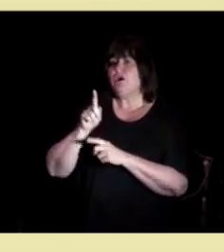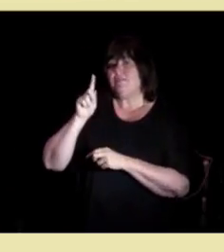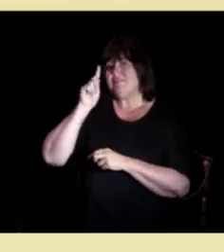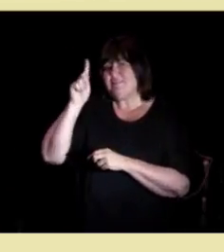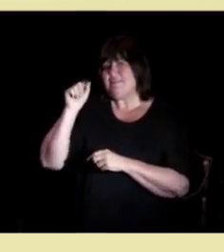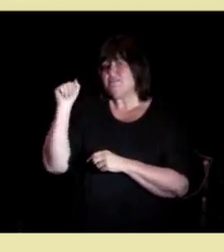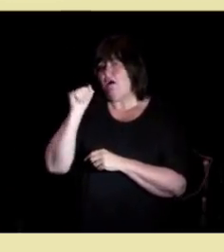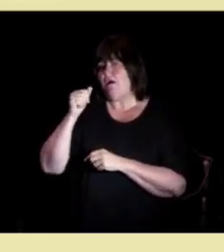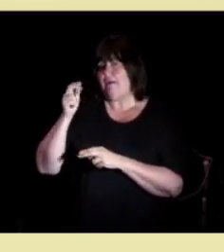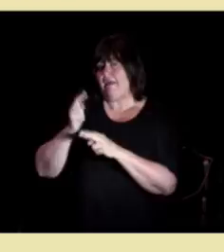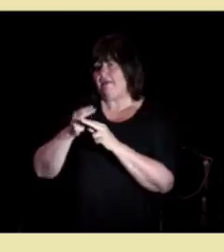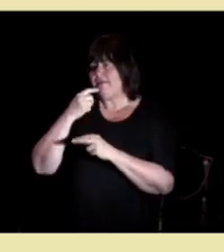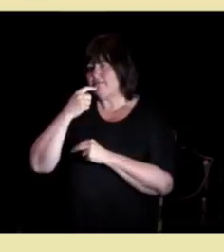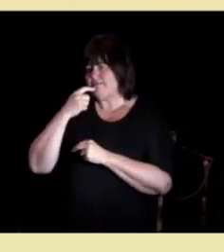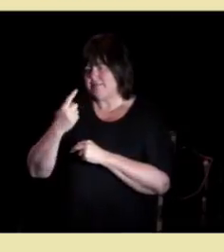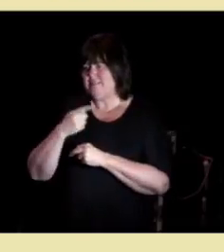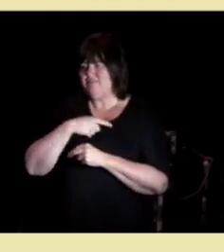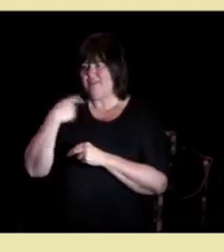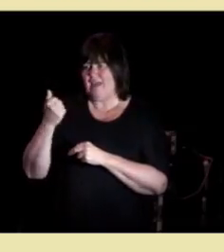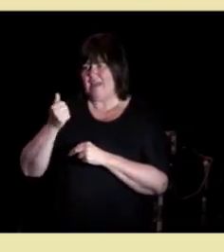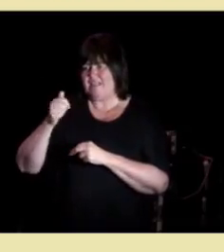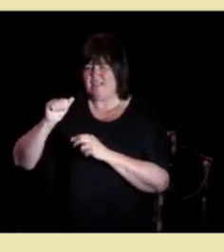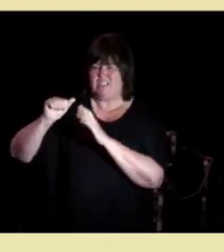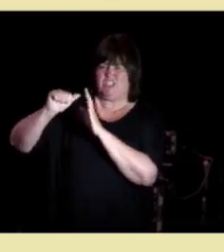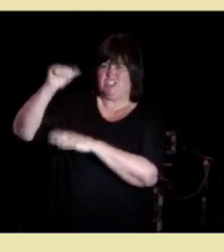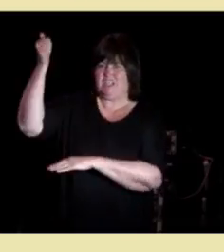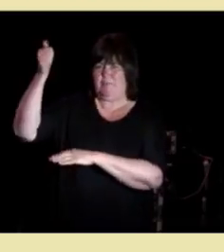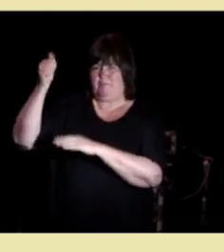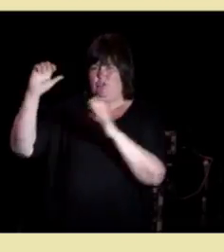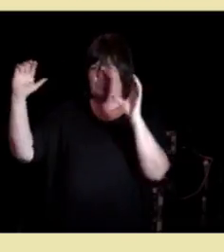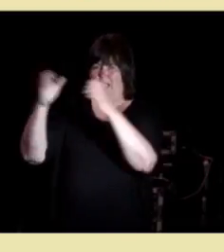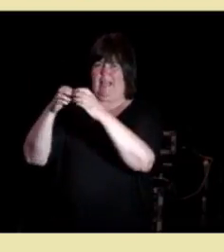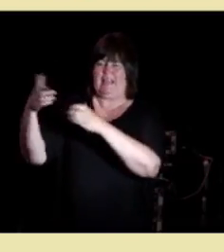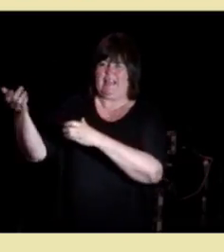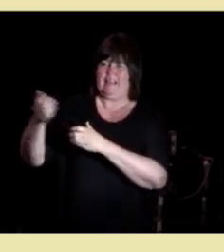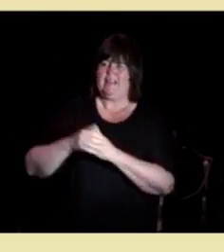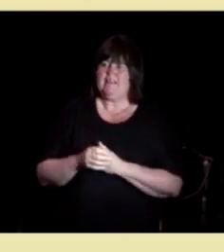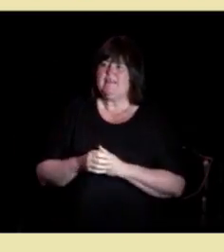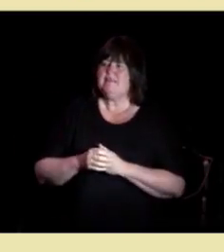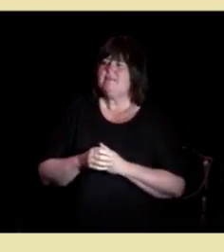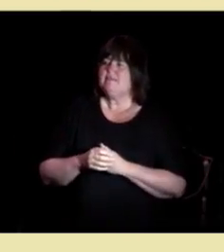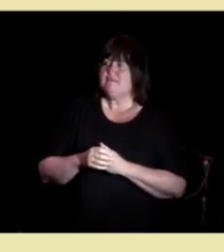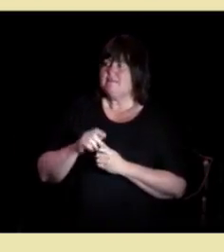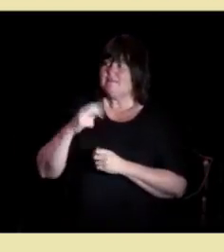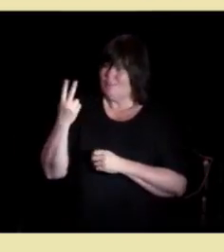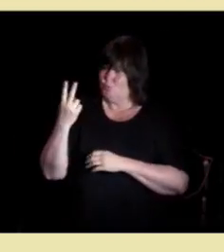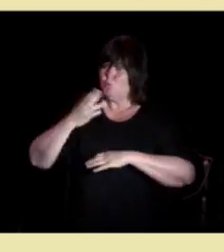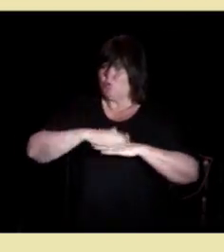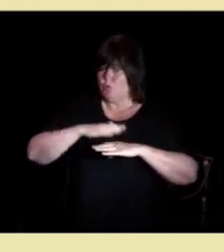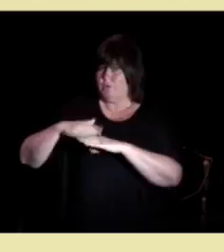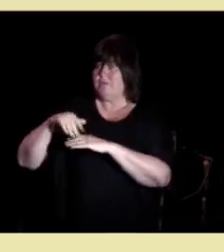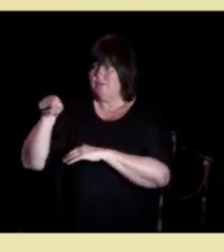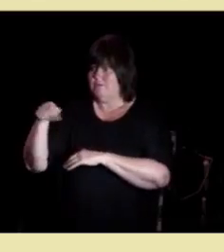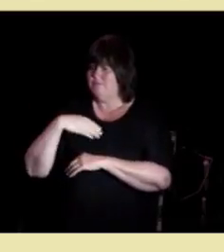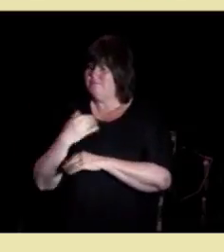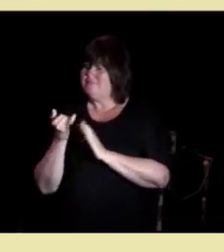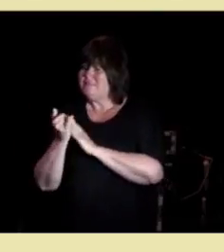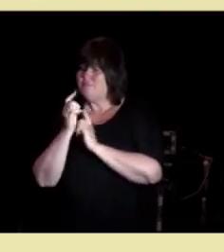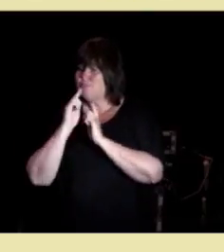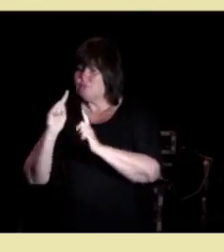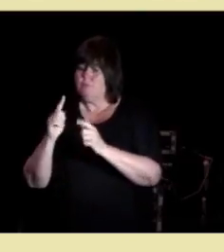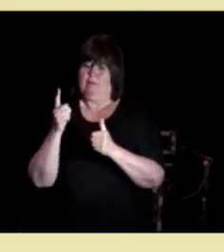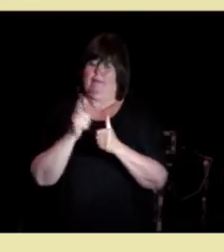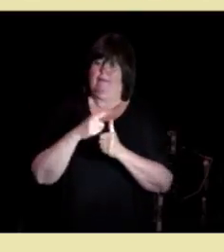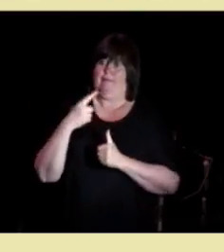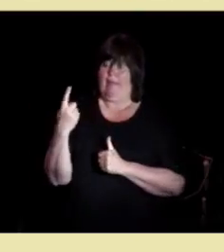Det er to grunner som jeg tenker ligger i det budskapet. Det ene er at han faktisk har møtt